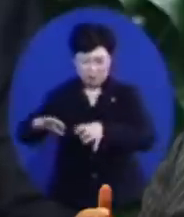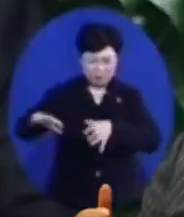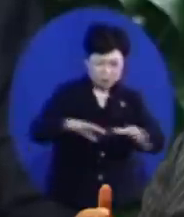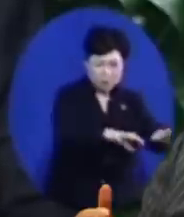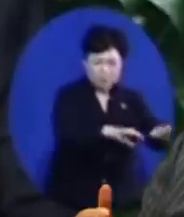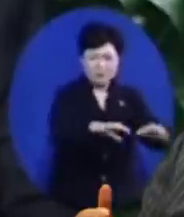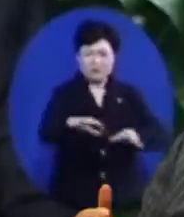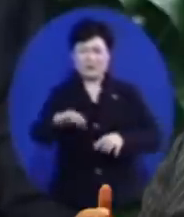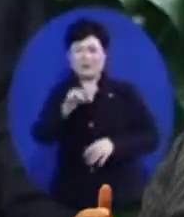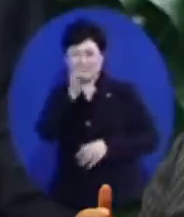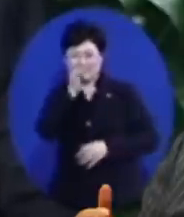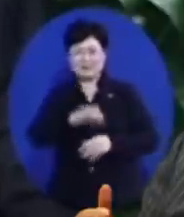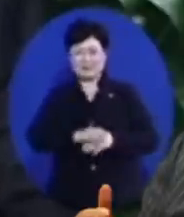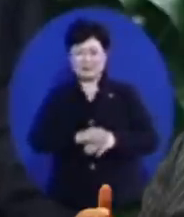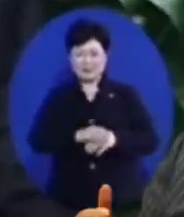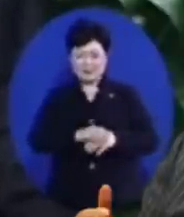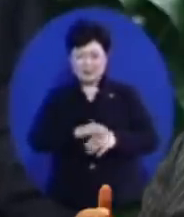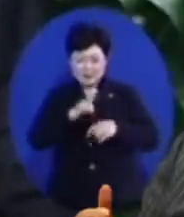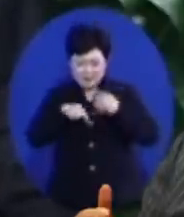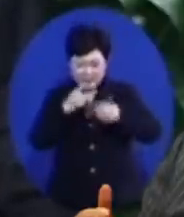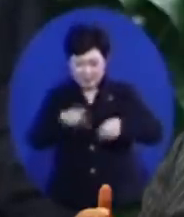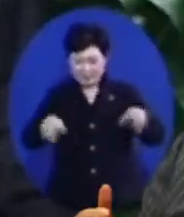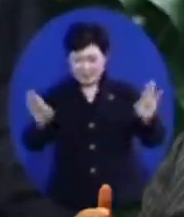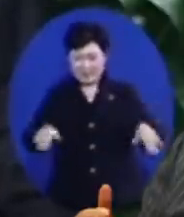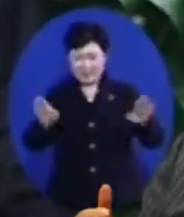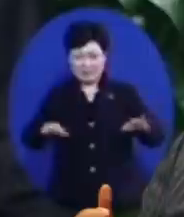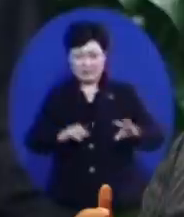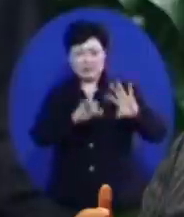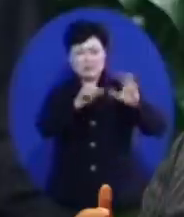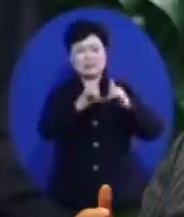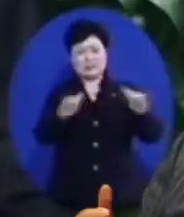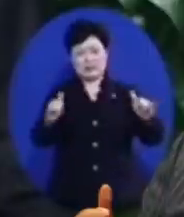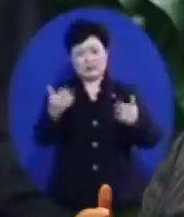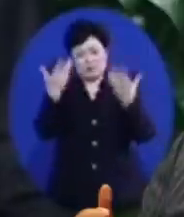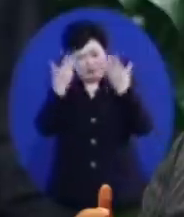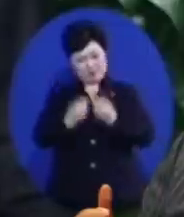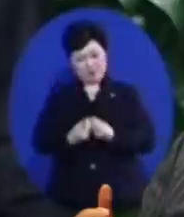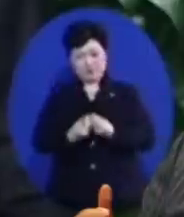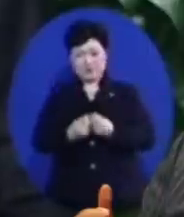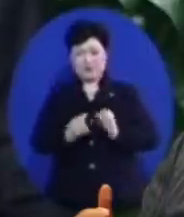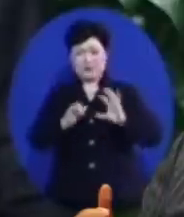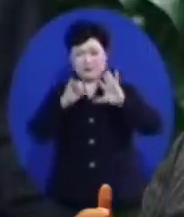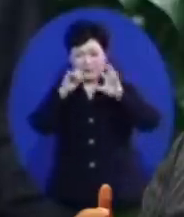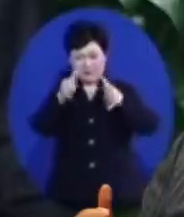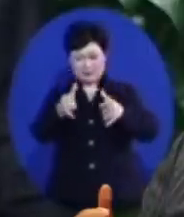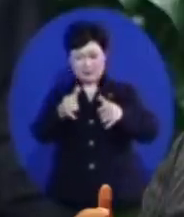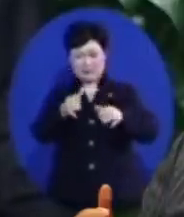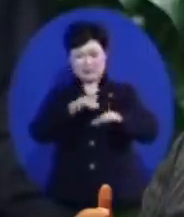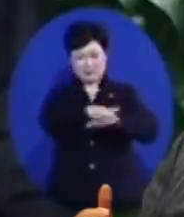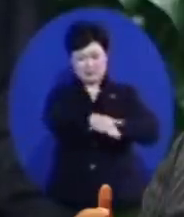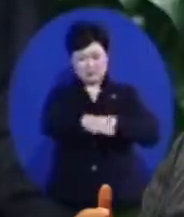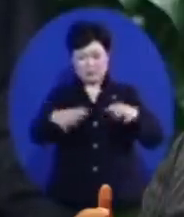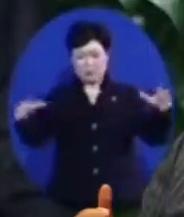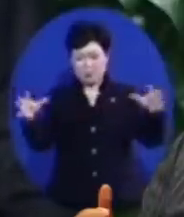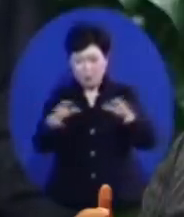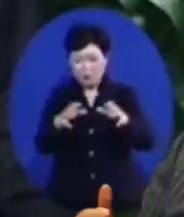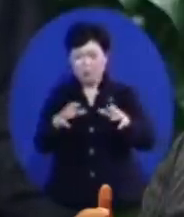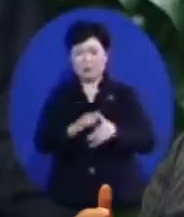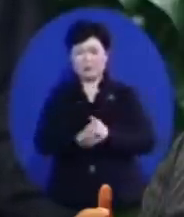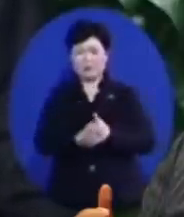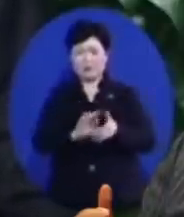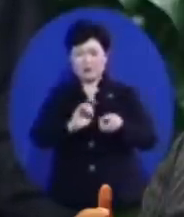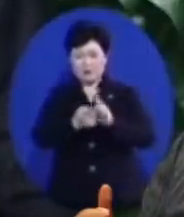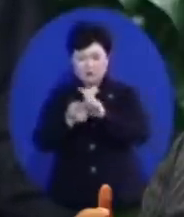않습니까? 참새 떼는 세상 사람들을 비유하는 것입니다. 아, 세상적으로 모이고